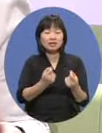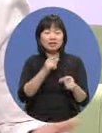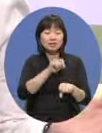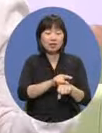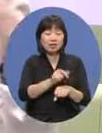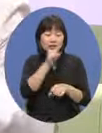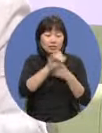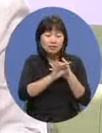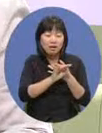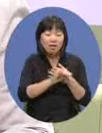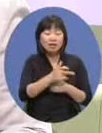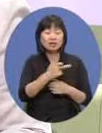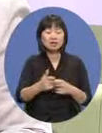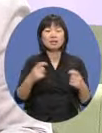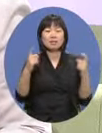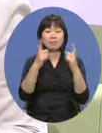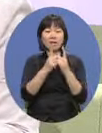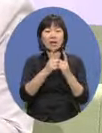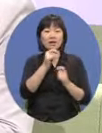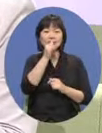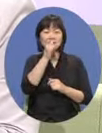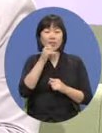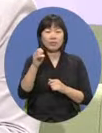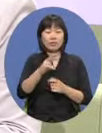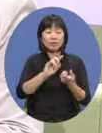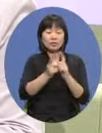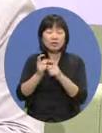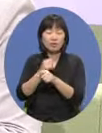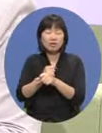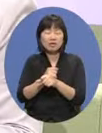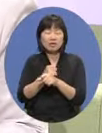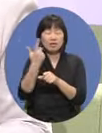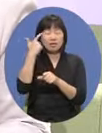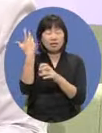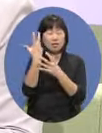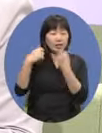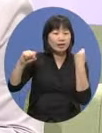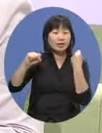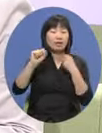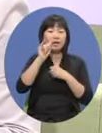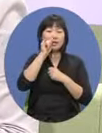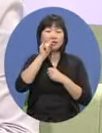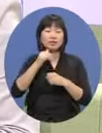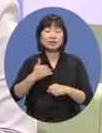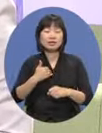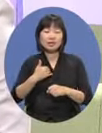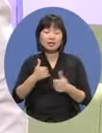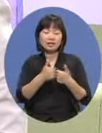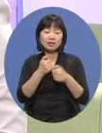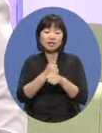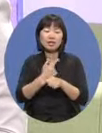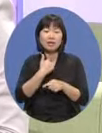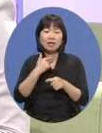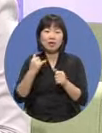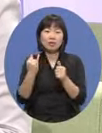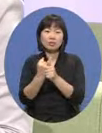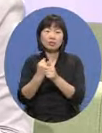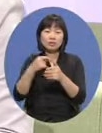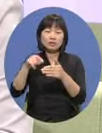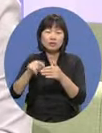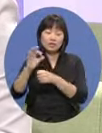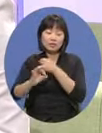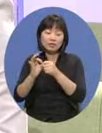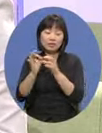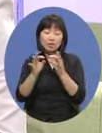하면 굉장히 크게 부딪히잖아요. 그렇죠. 그리고 또 서로 냉랭하게 서로 모른 척 한다면 제가 상담했던 부부 중에 10년간